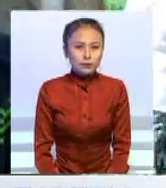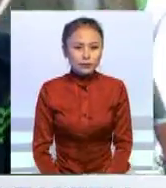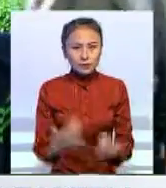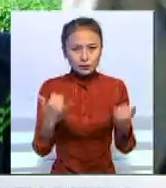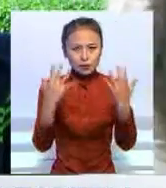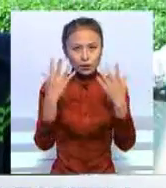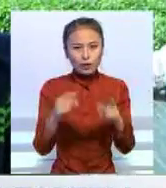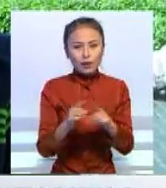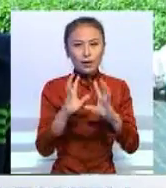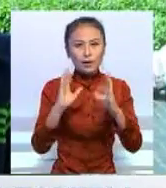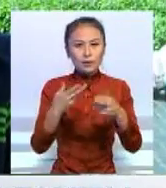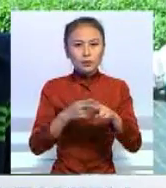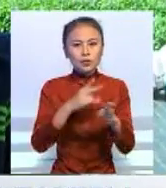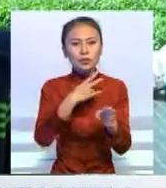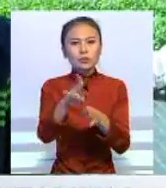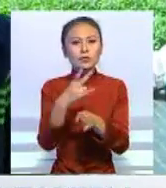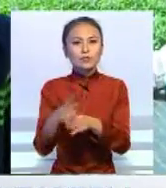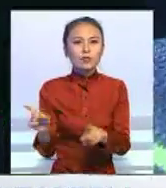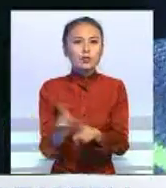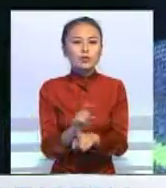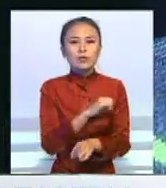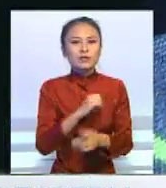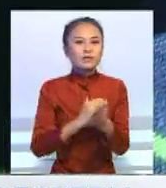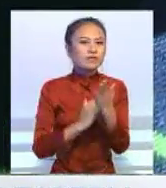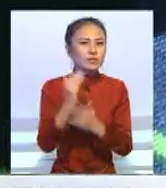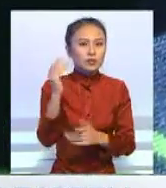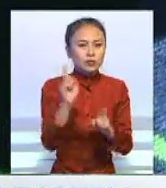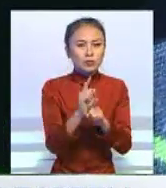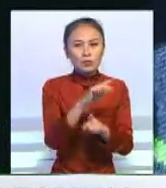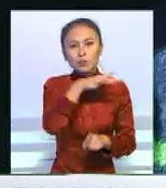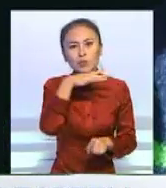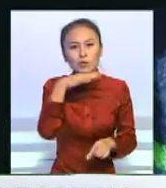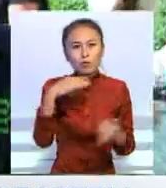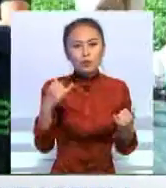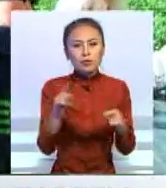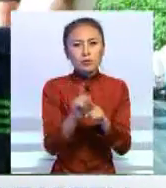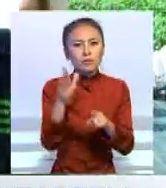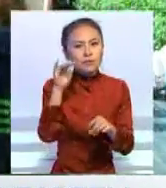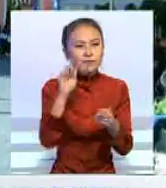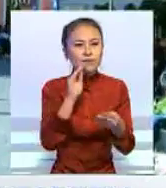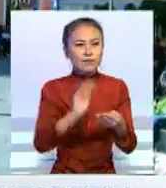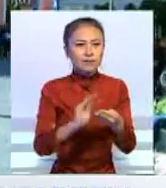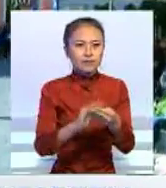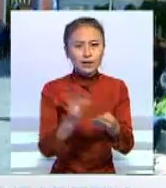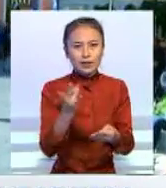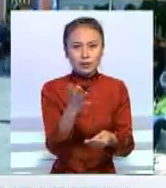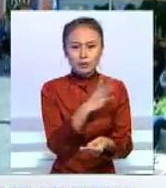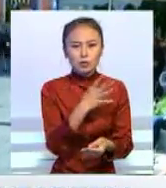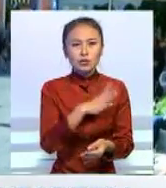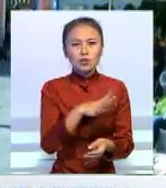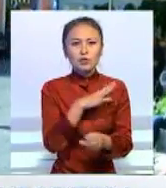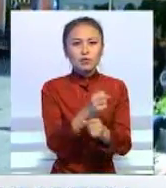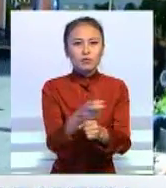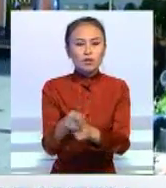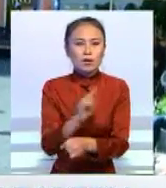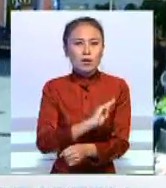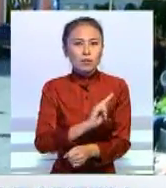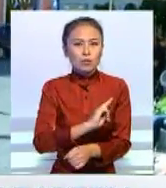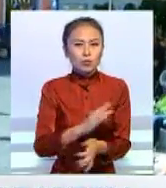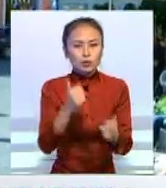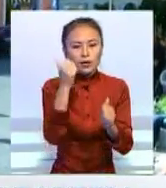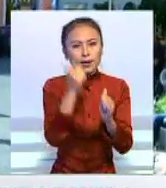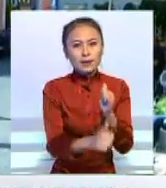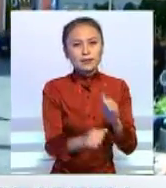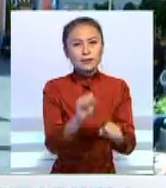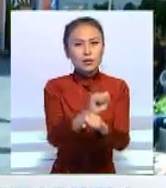Бүгінгі таңда әлемде лаңкестік қауіп-қатер деңгейі тым жоғары. Кинологтарды жұмыстан шығармау керек еді. Менің ойымша